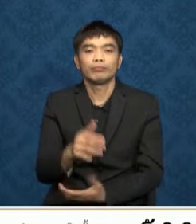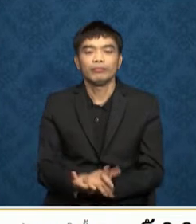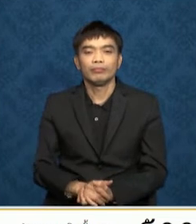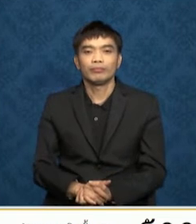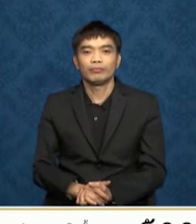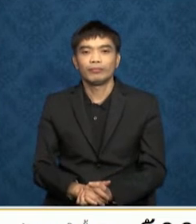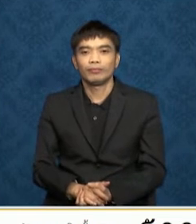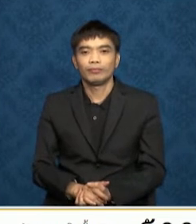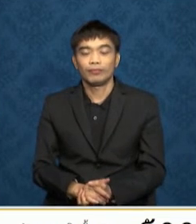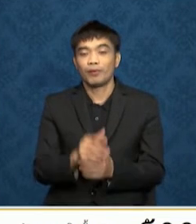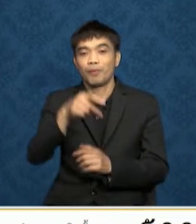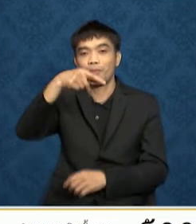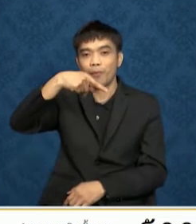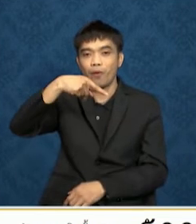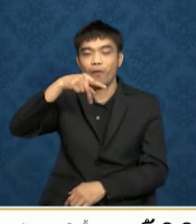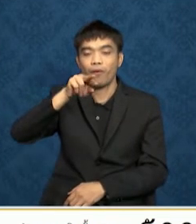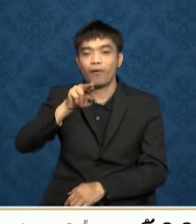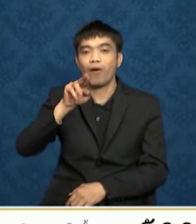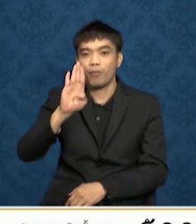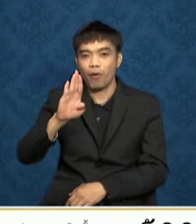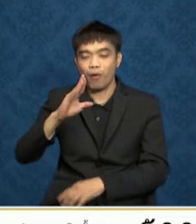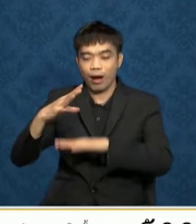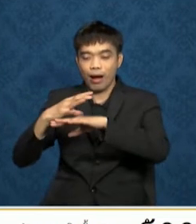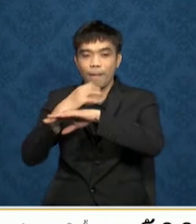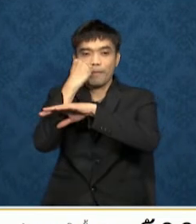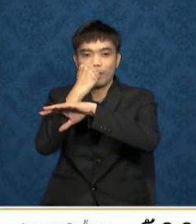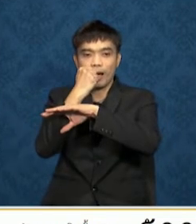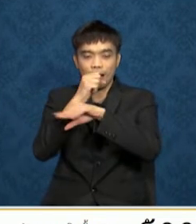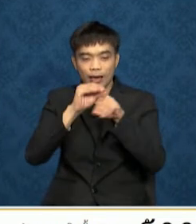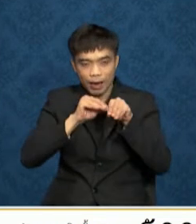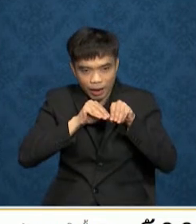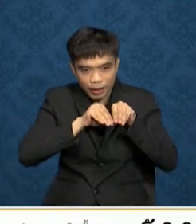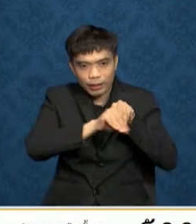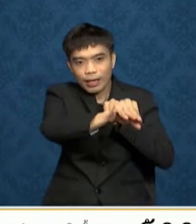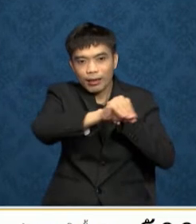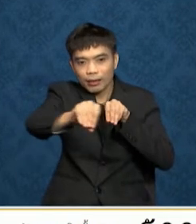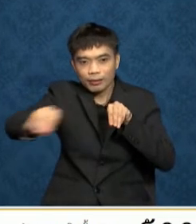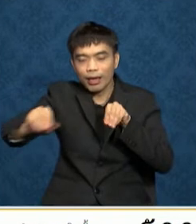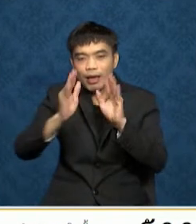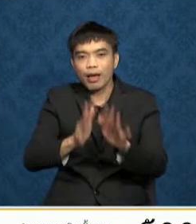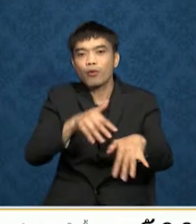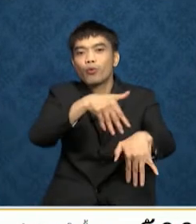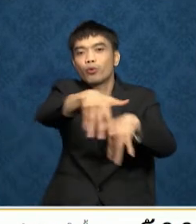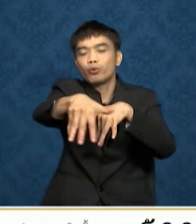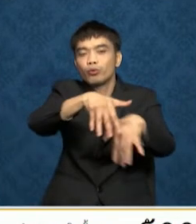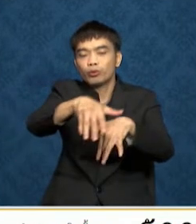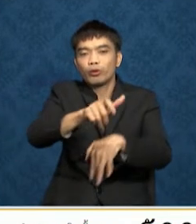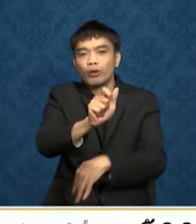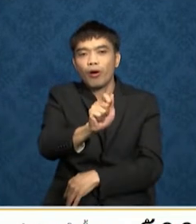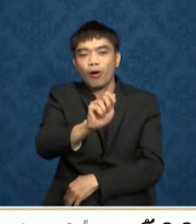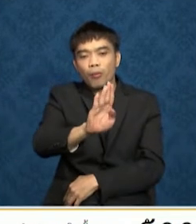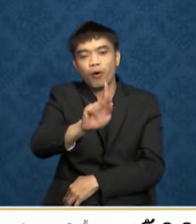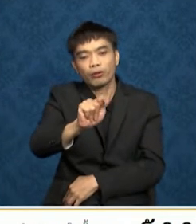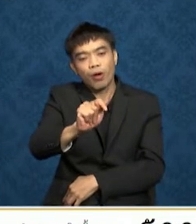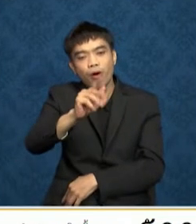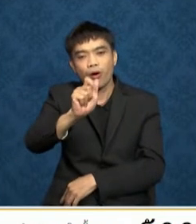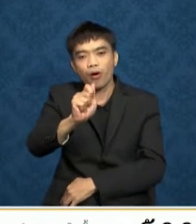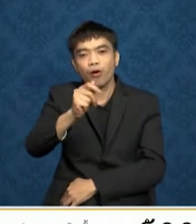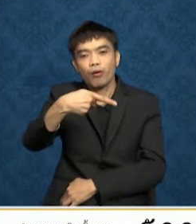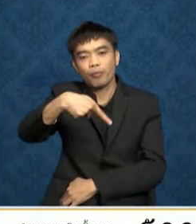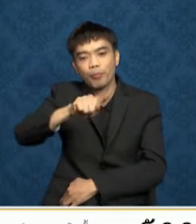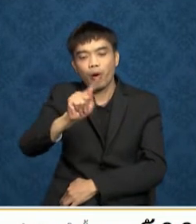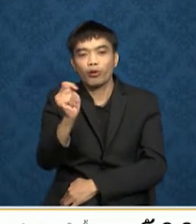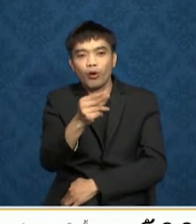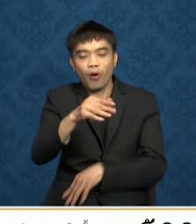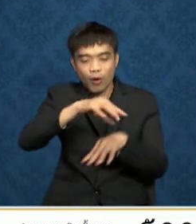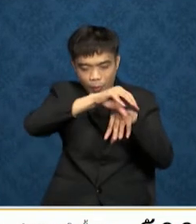มีพระราชบัญญัติกระจายอำนาจสู่องค์กรปกครองส่วนท้องถิ่นเมื่อปี2512ท่านประธานครับกรอบกำหนดว่าเรา